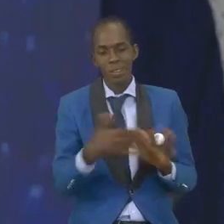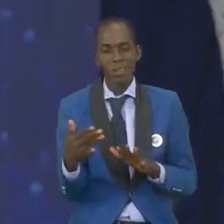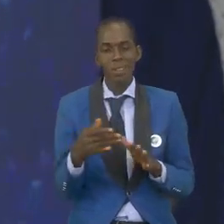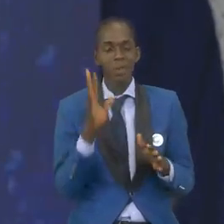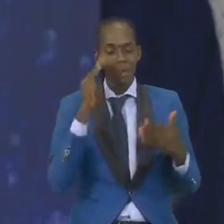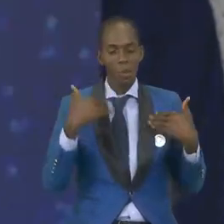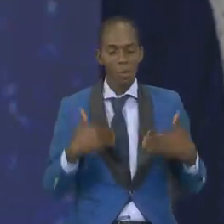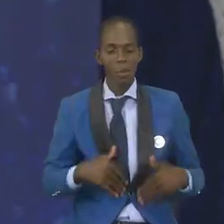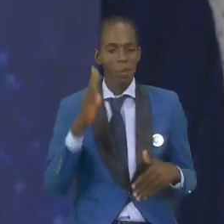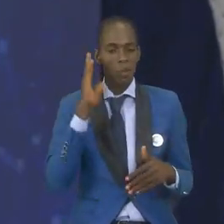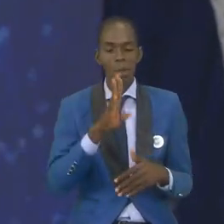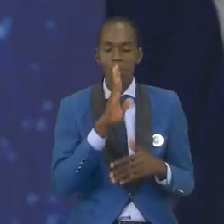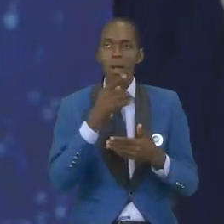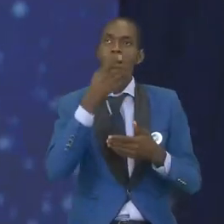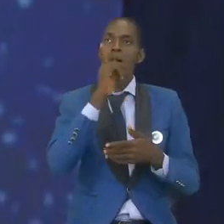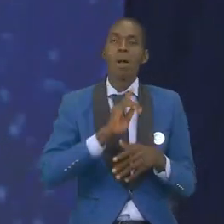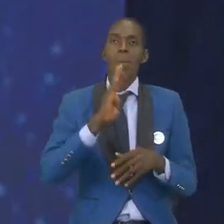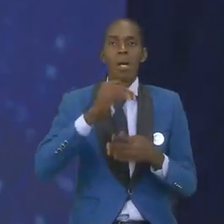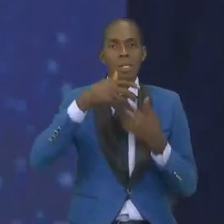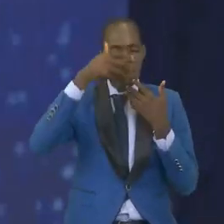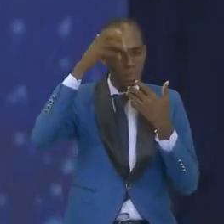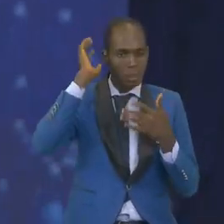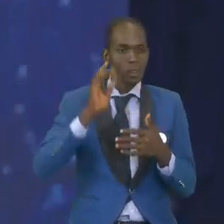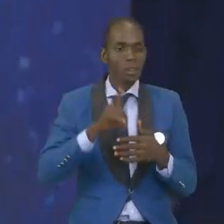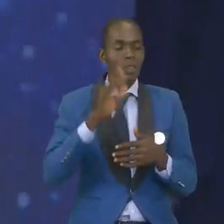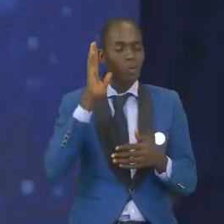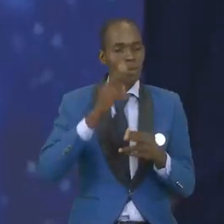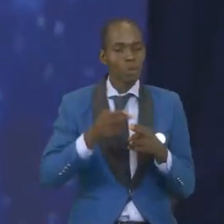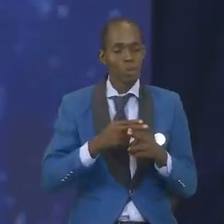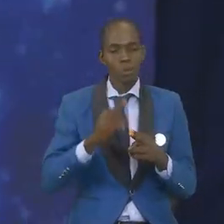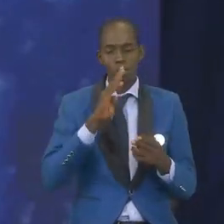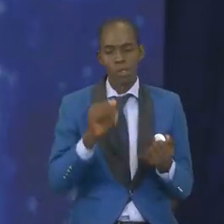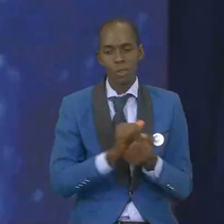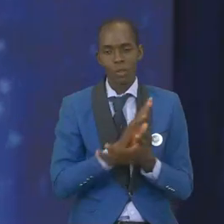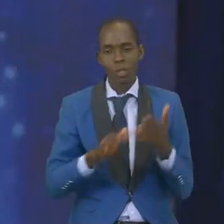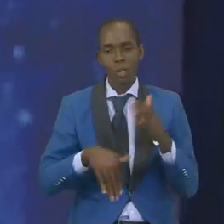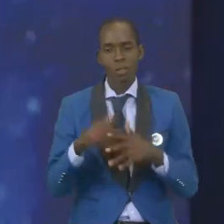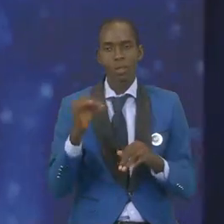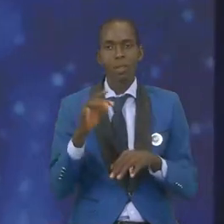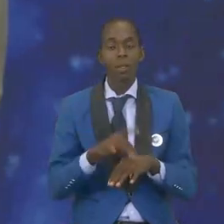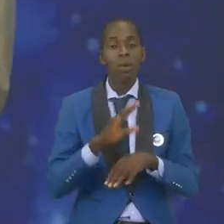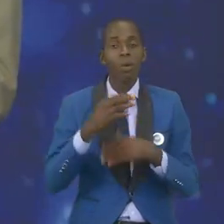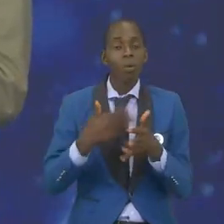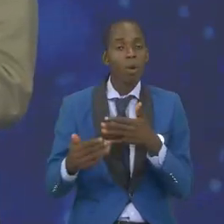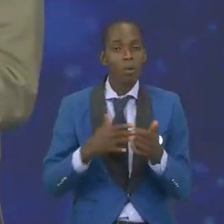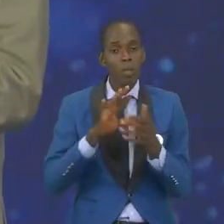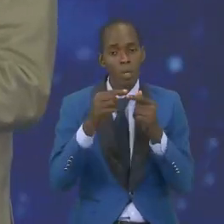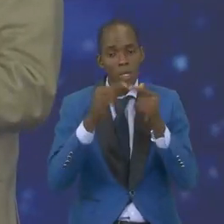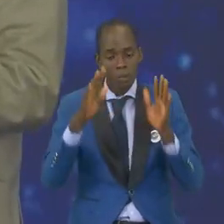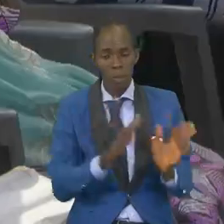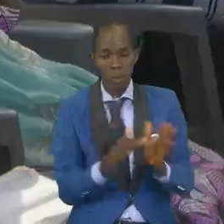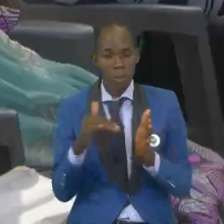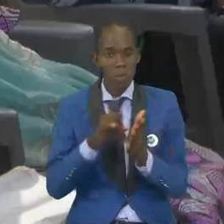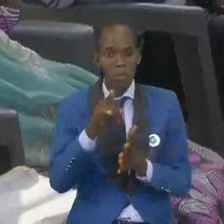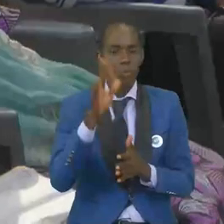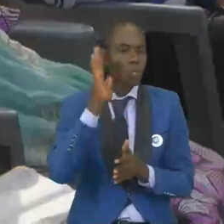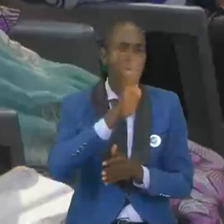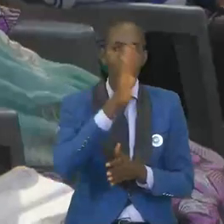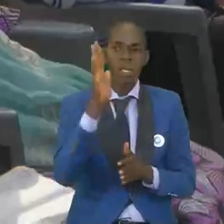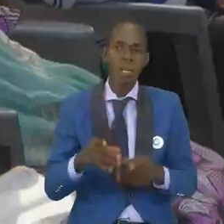complotait, il va mourir bientôt. Il sera rendu en miettes maintenant. Il quittera la terre. Ce que